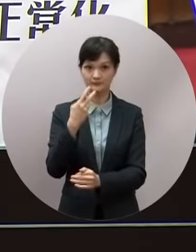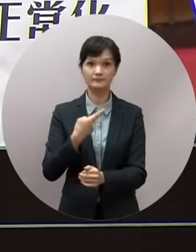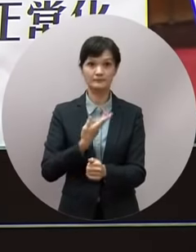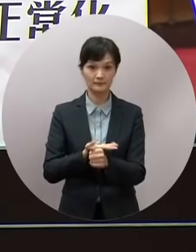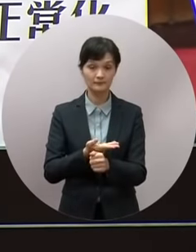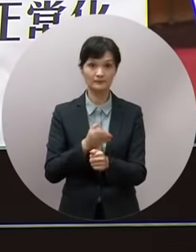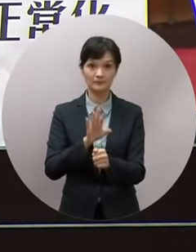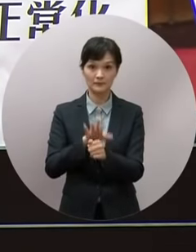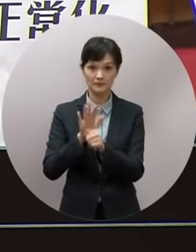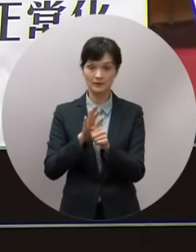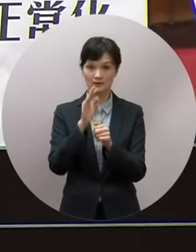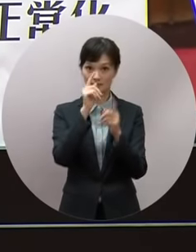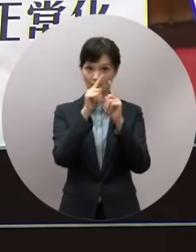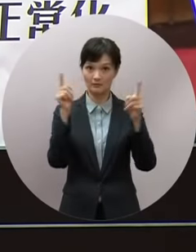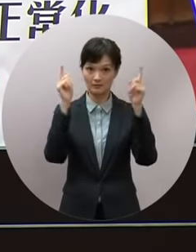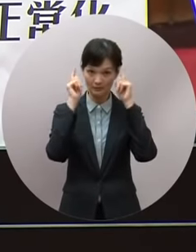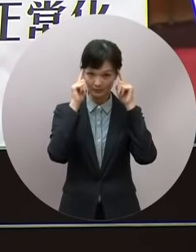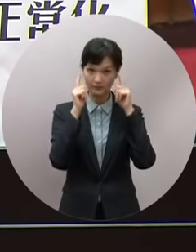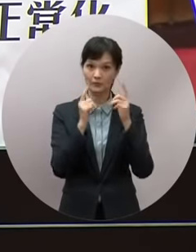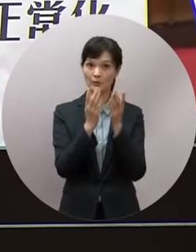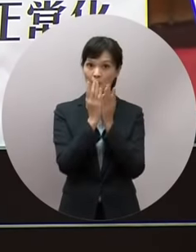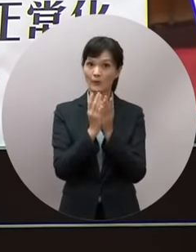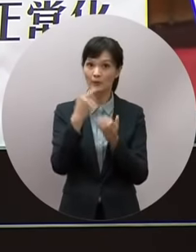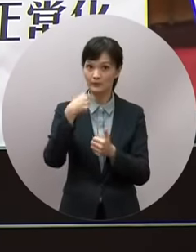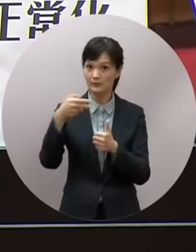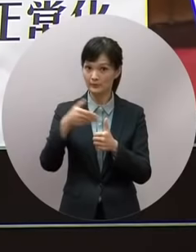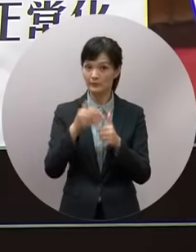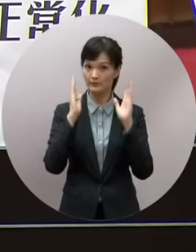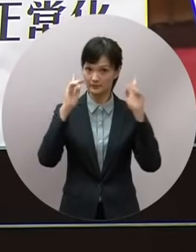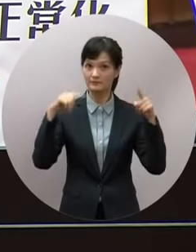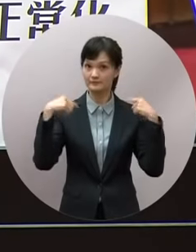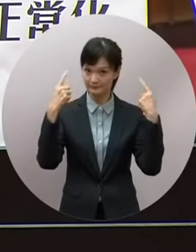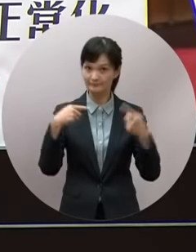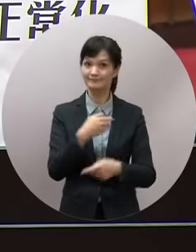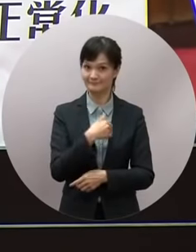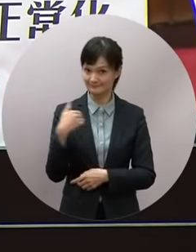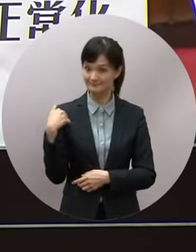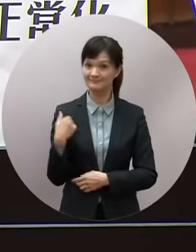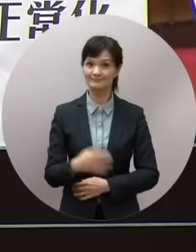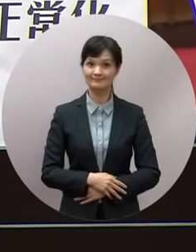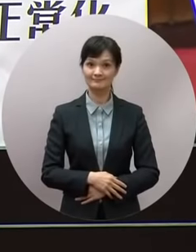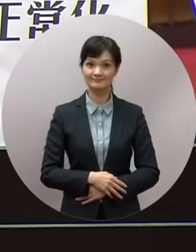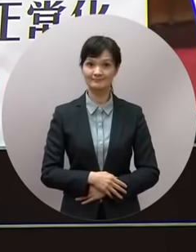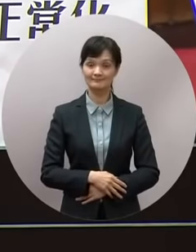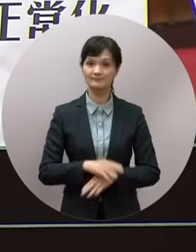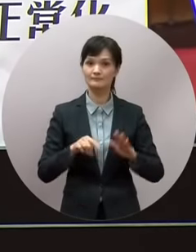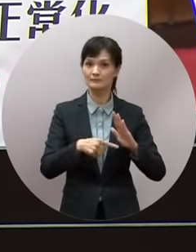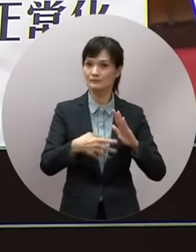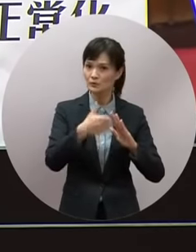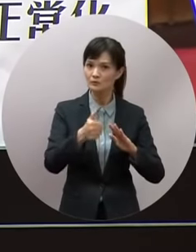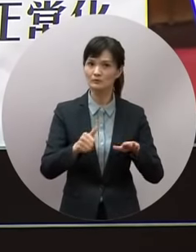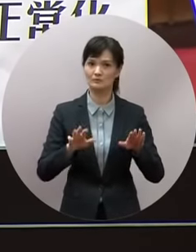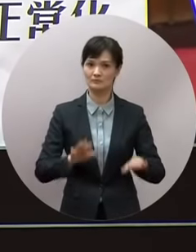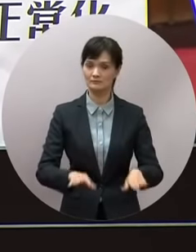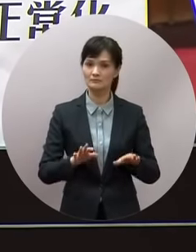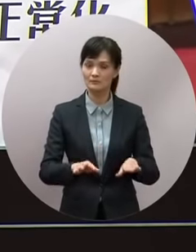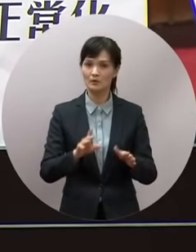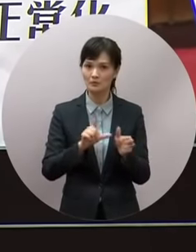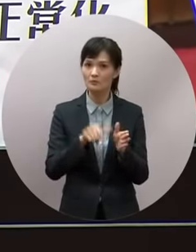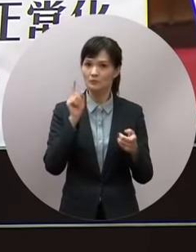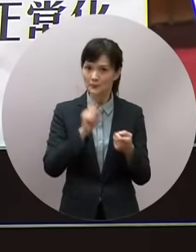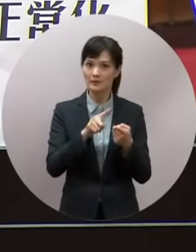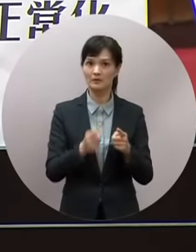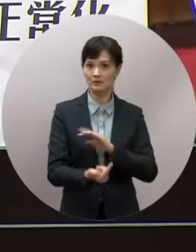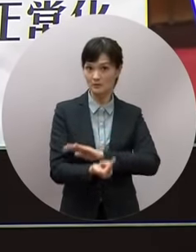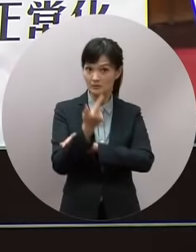的正常化的营运跟办学。所以一定 ，It's time。下一页，